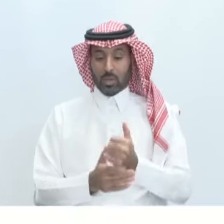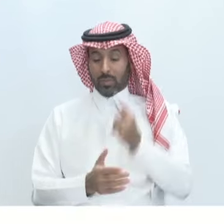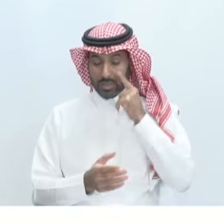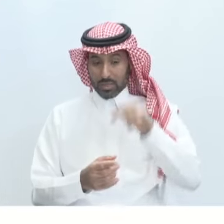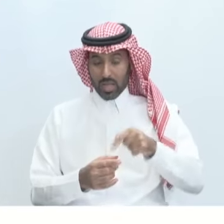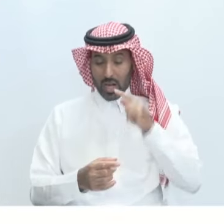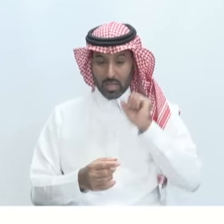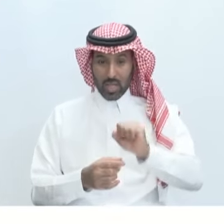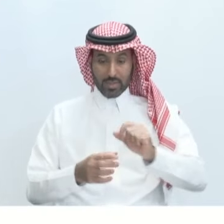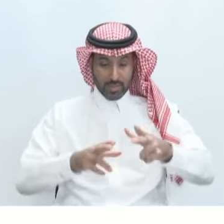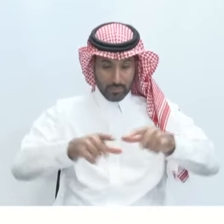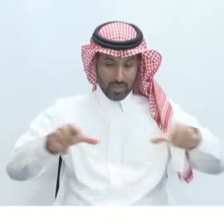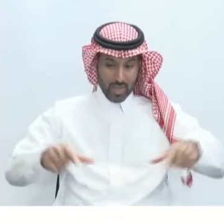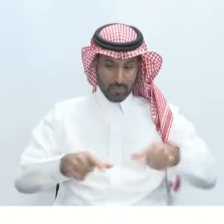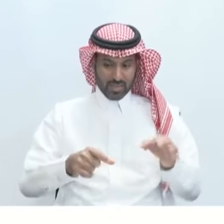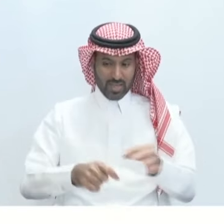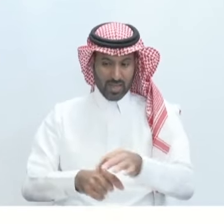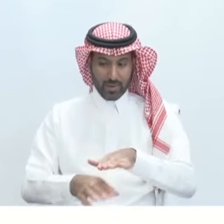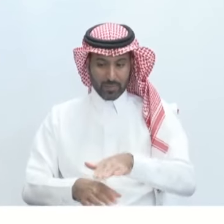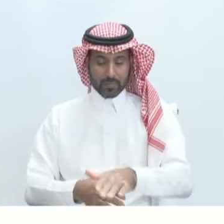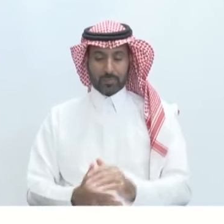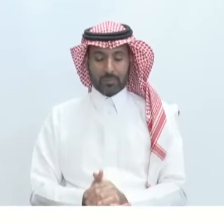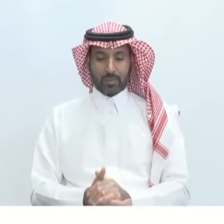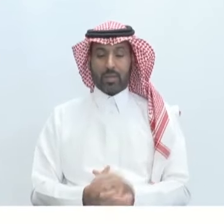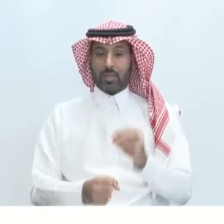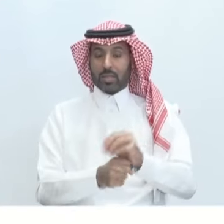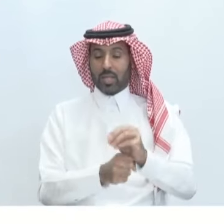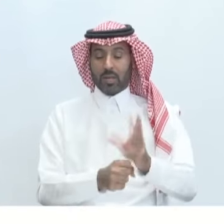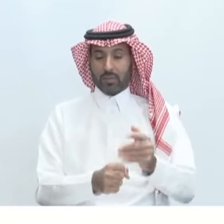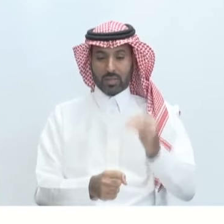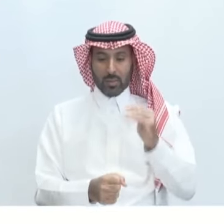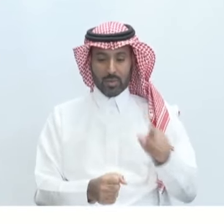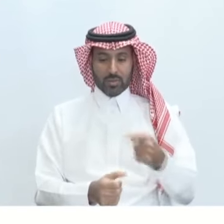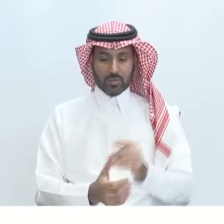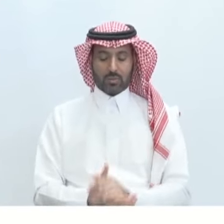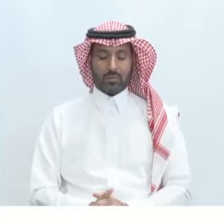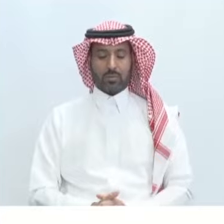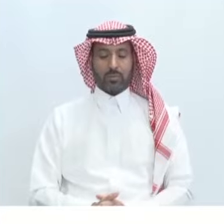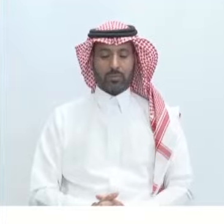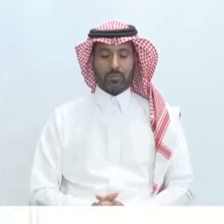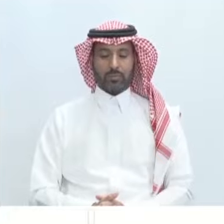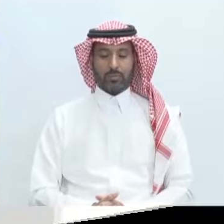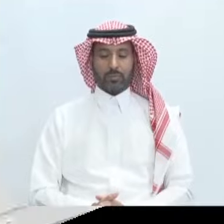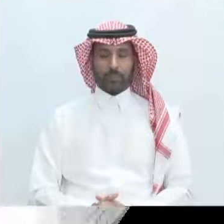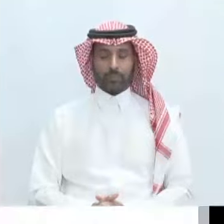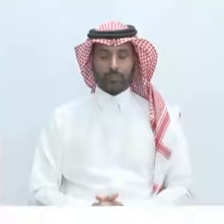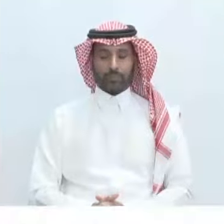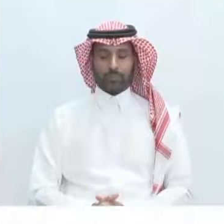خرائط خاصه بنا لنتعرف على اجابه هذا السؤال نتابع هذا